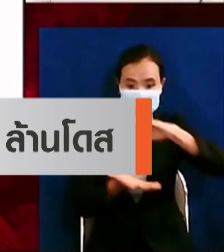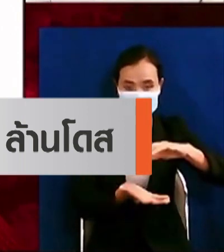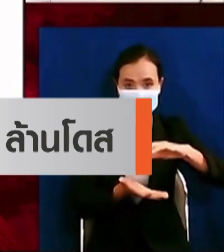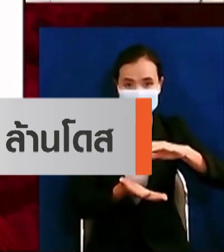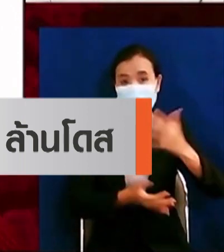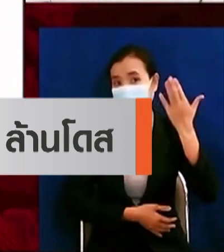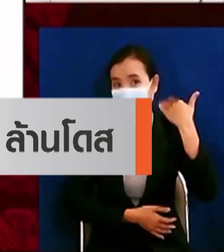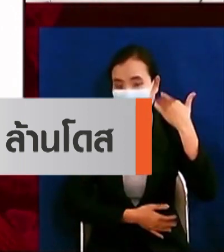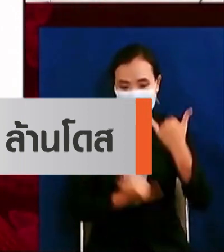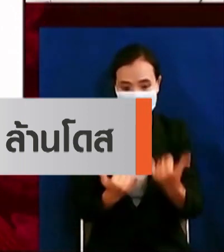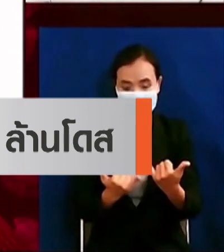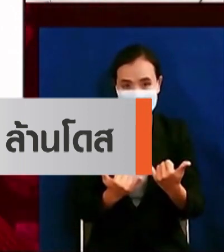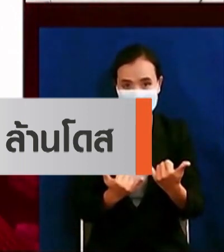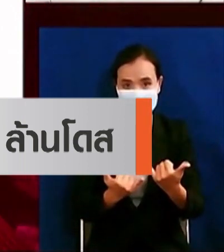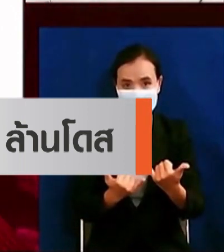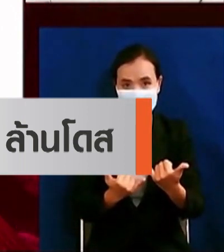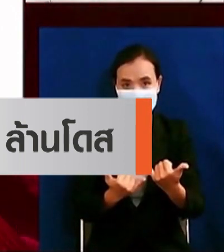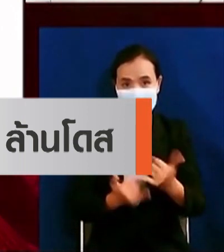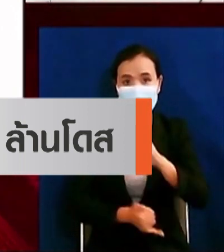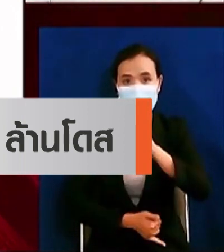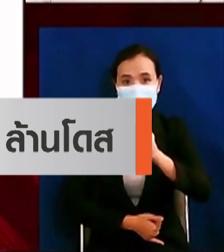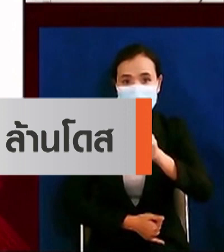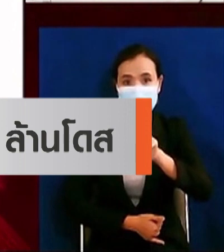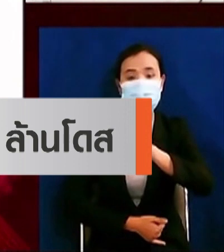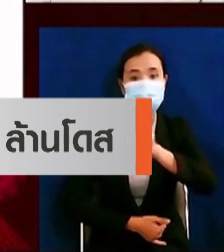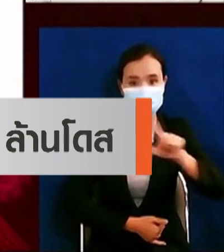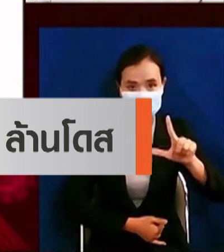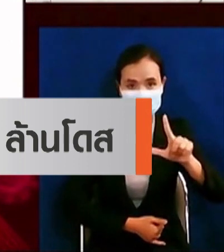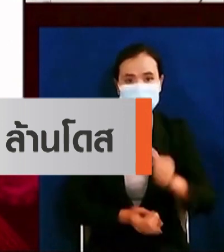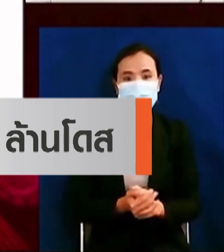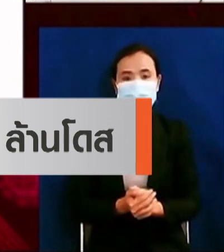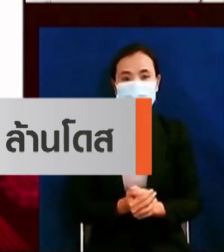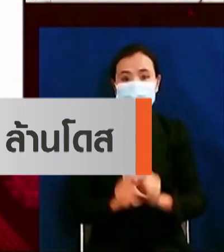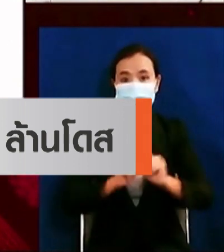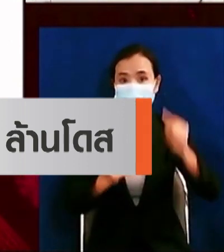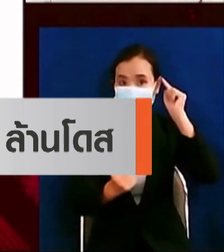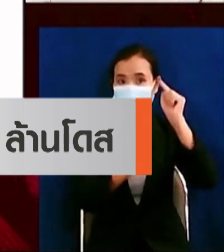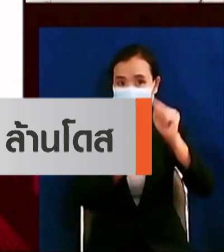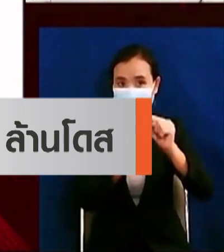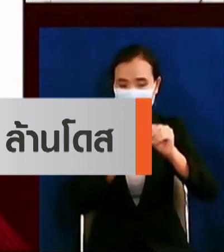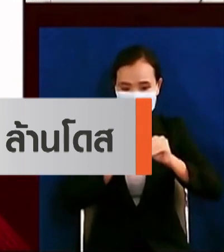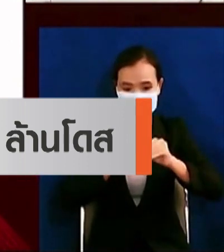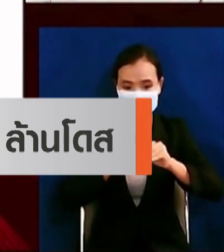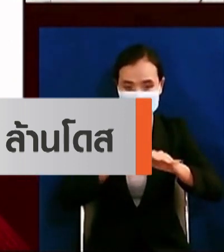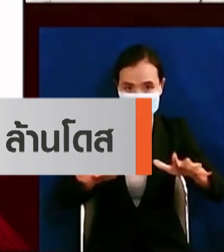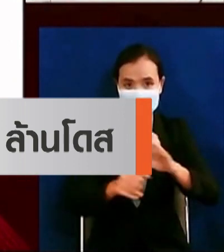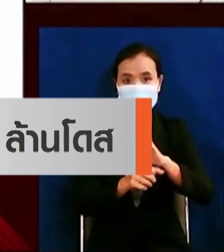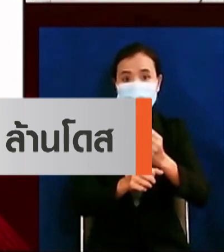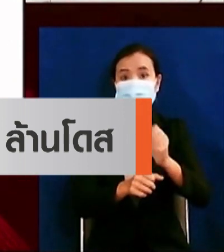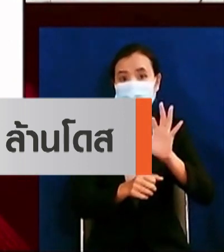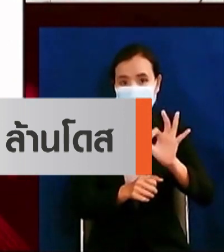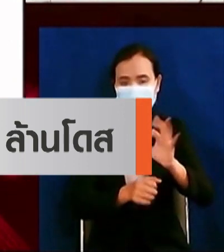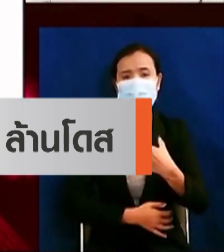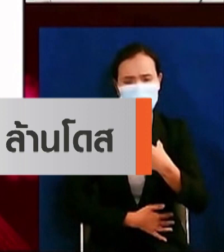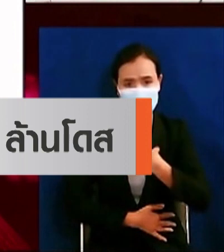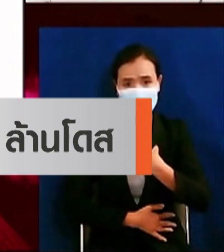สแล้วก็เอกชนอีก7ล้านโดสครับวัคซีนจะมาจากบริษัทไฟเซอร์5ถึง10ล้านโดสสปุตนิก V